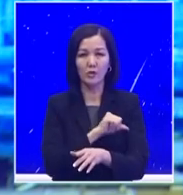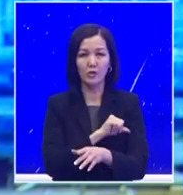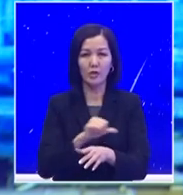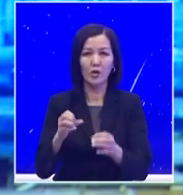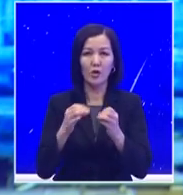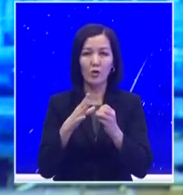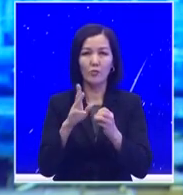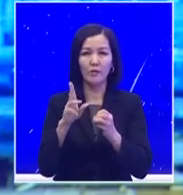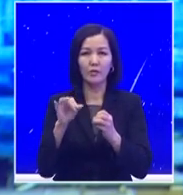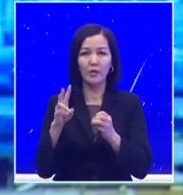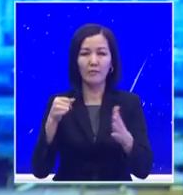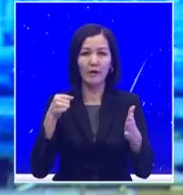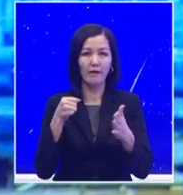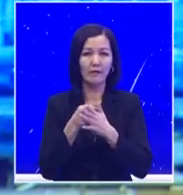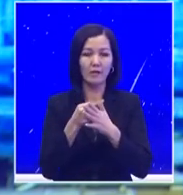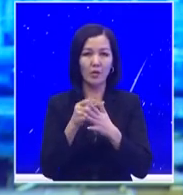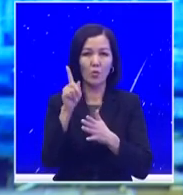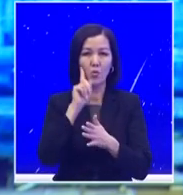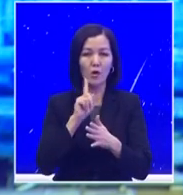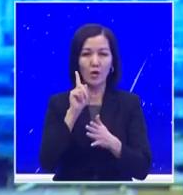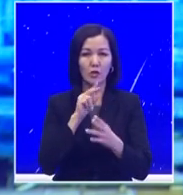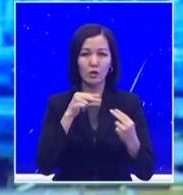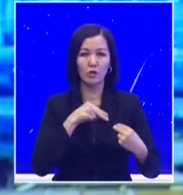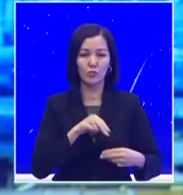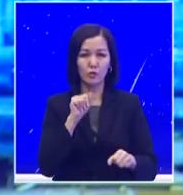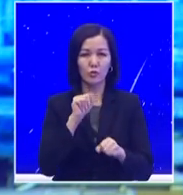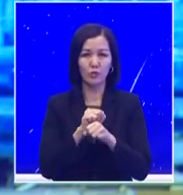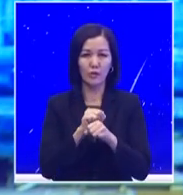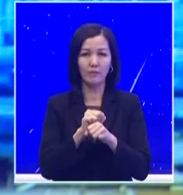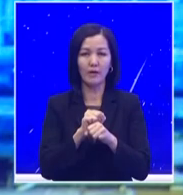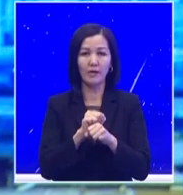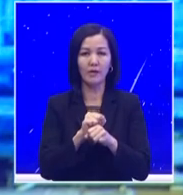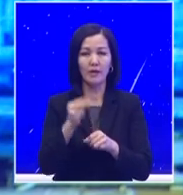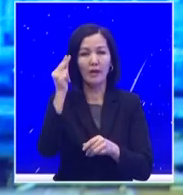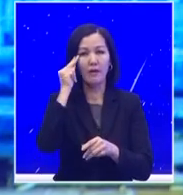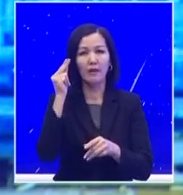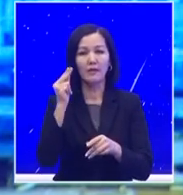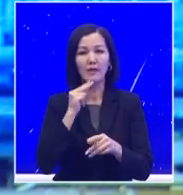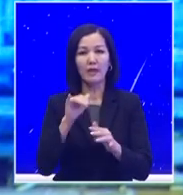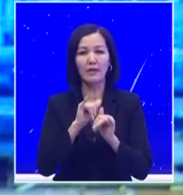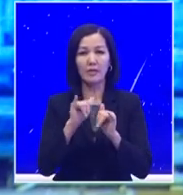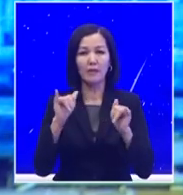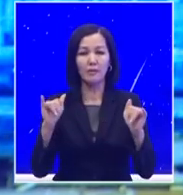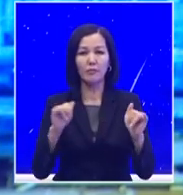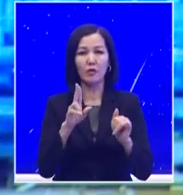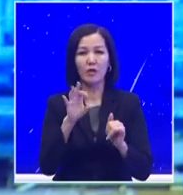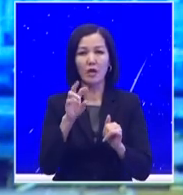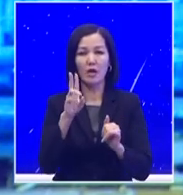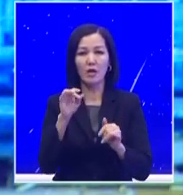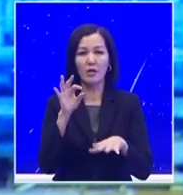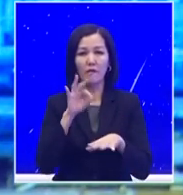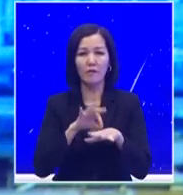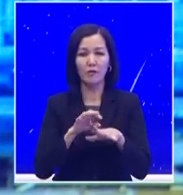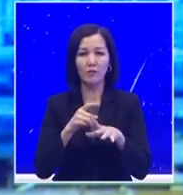орталығы 15 ақпанға дейін уақытша жұмысын тоқтатпақ. Оған аспанасты елінде өршіп тұрған коронавирус себеп.